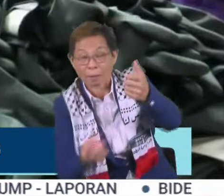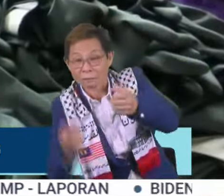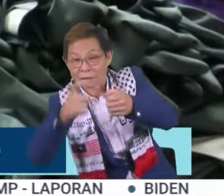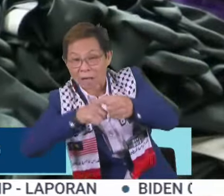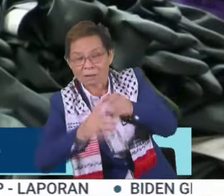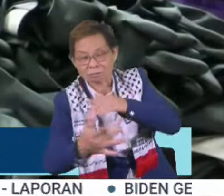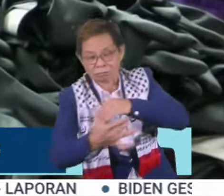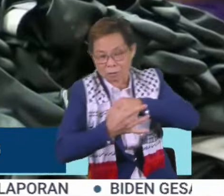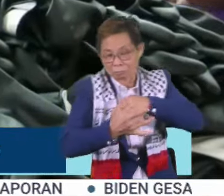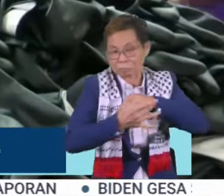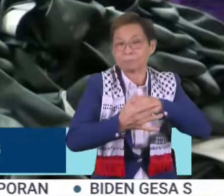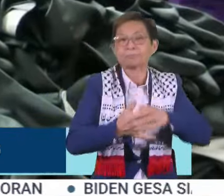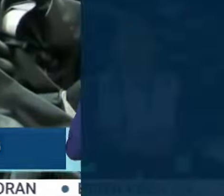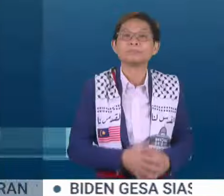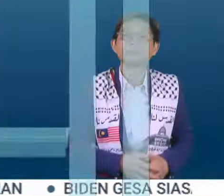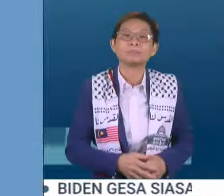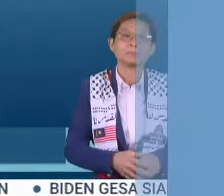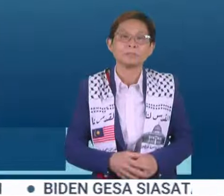berkaitan teknologi.